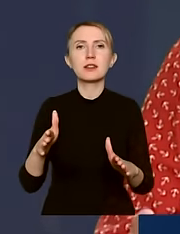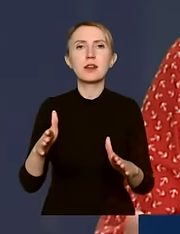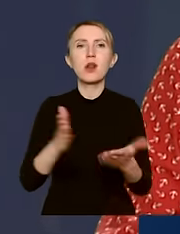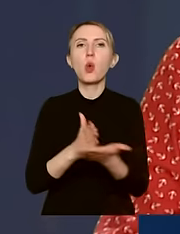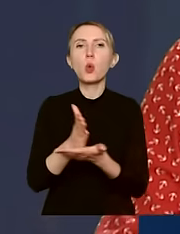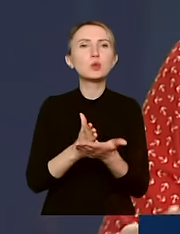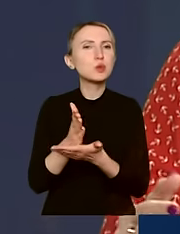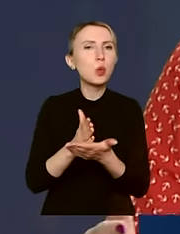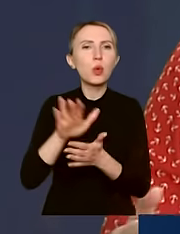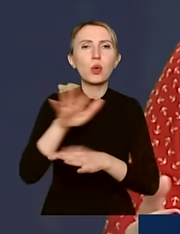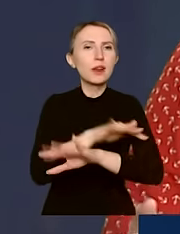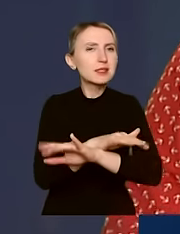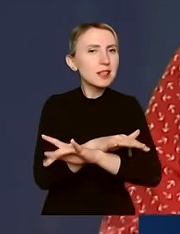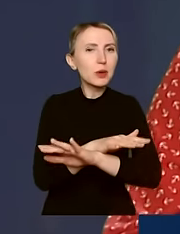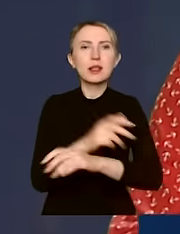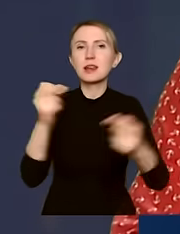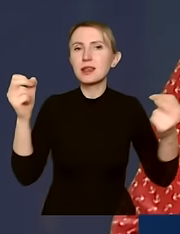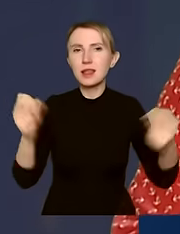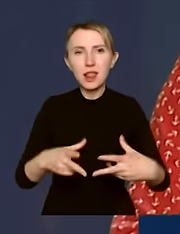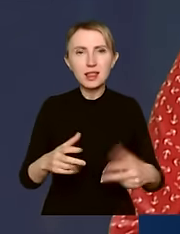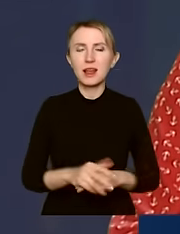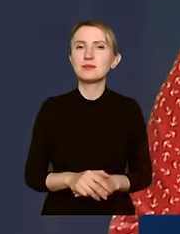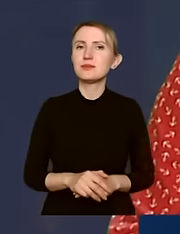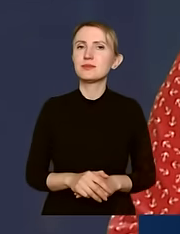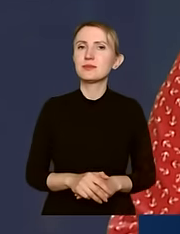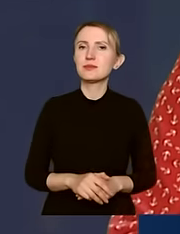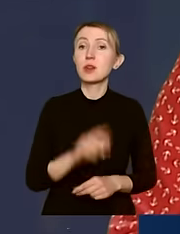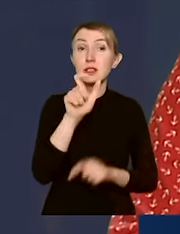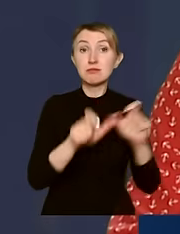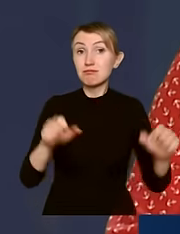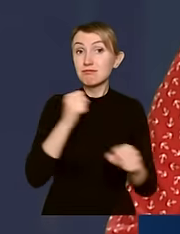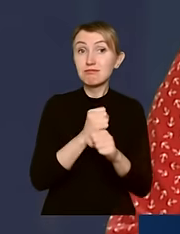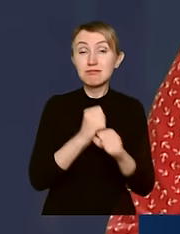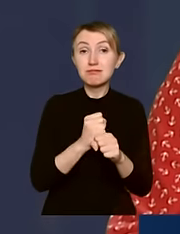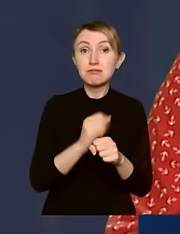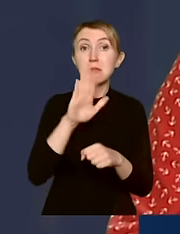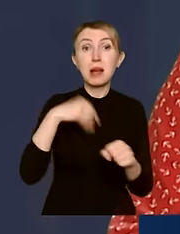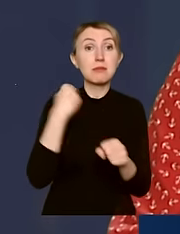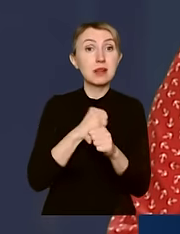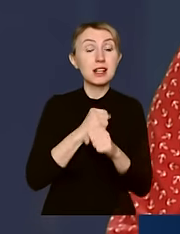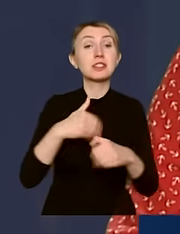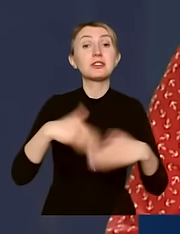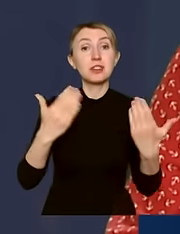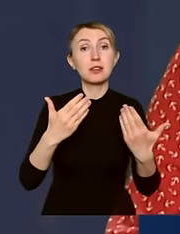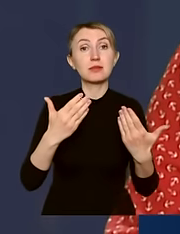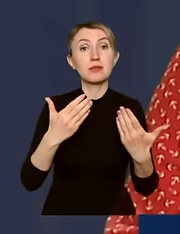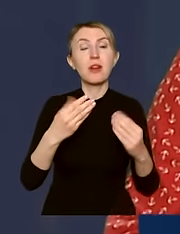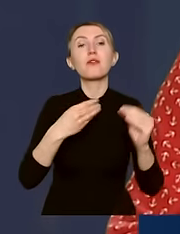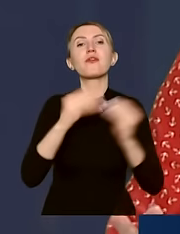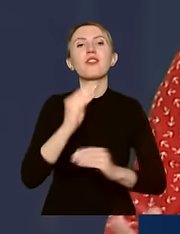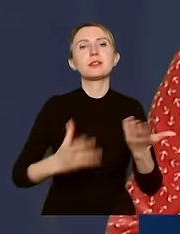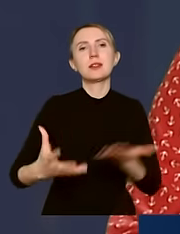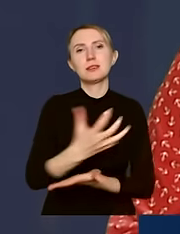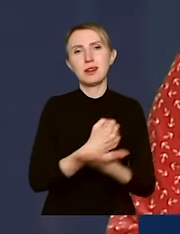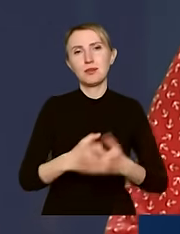usługowe, restauracje, kina, takie miejsca rozrywki, tak, żeby ci pracownicy, którzy pracują w taki dzień, dostawali o wiele większe wynagrodzenie.